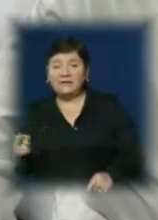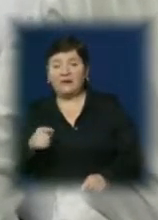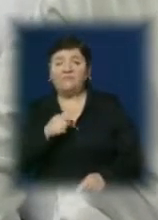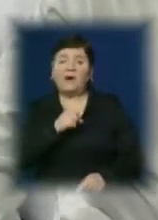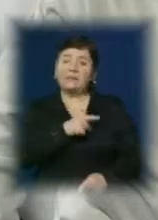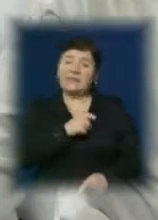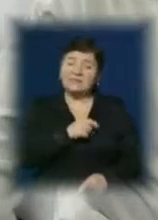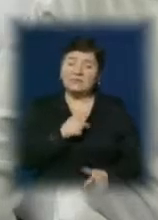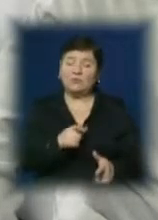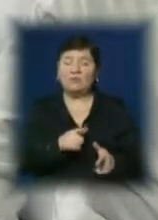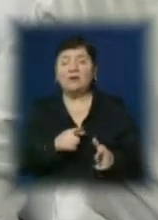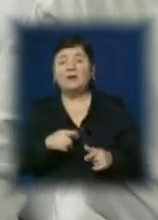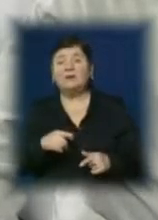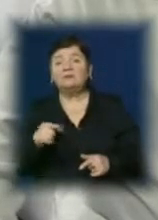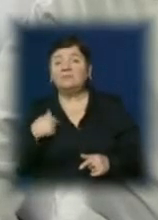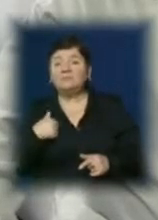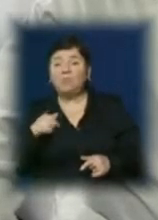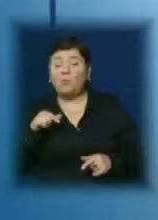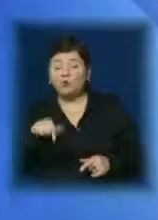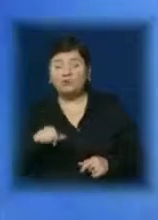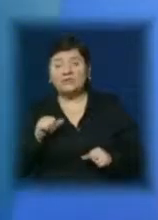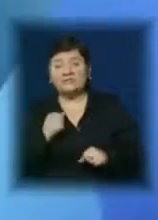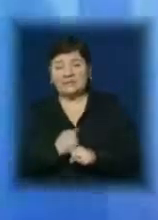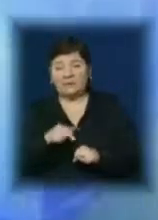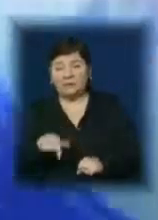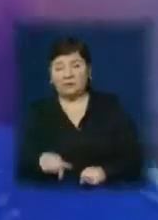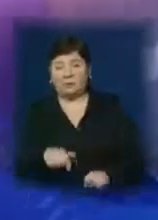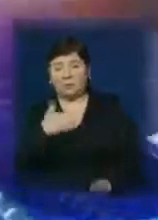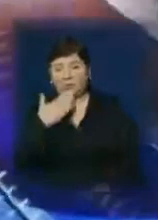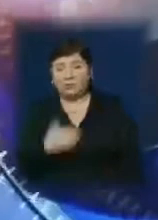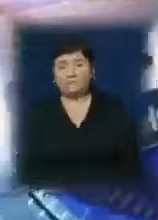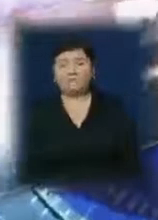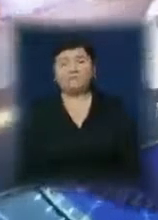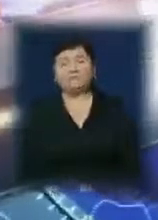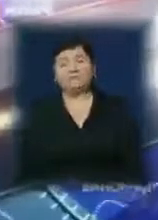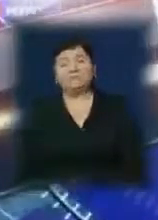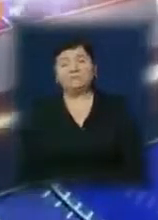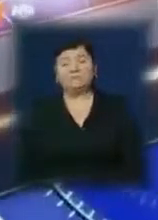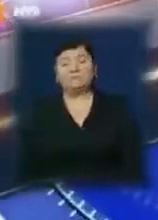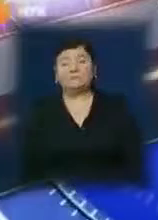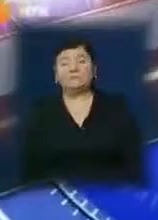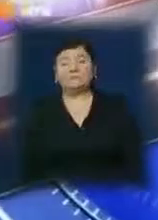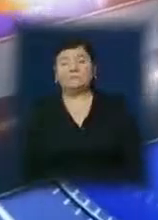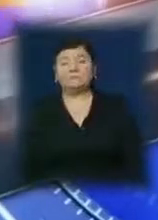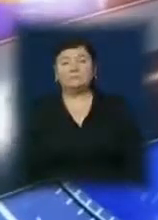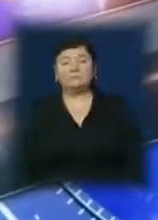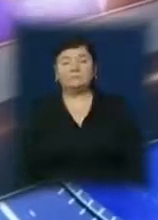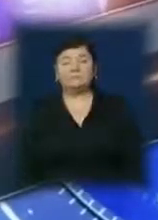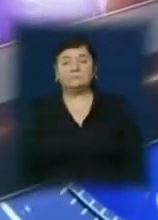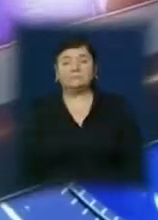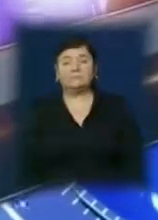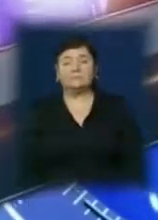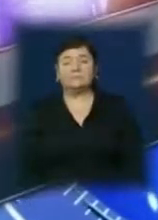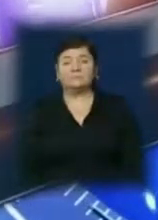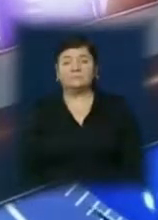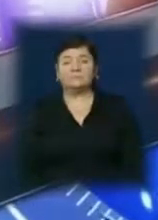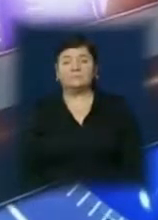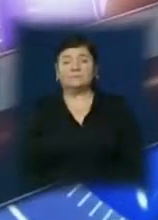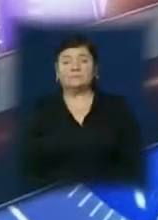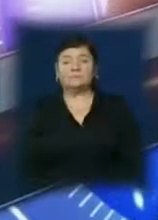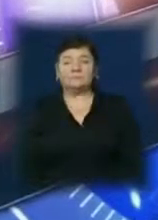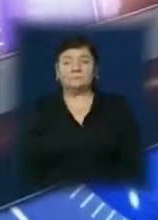або лазерної дисцизії при вторичній катаракті, то все это мы можем выполнить на очень высоком уровне, плюс с использованием современного